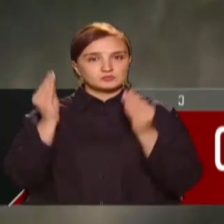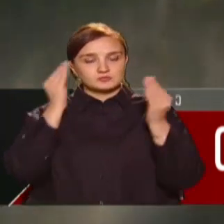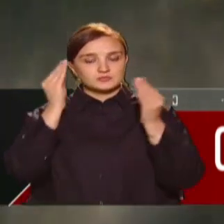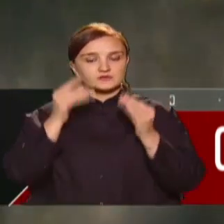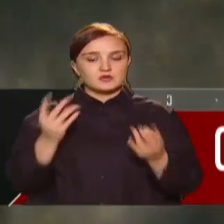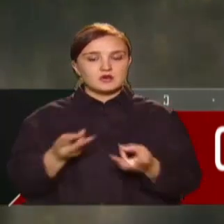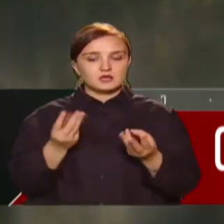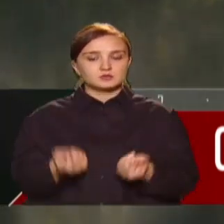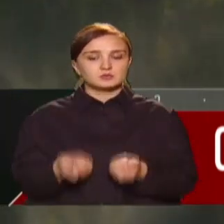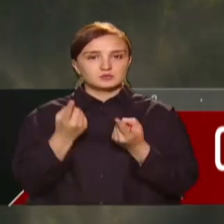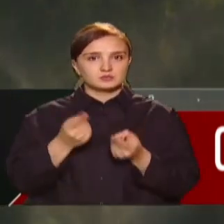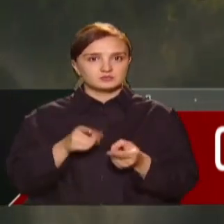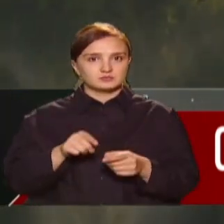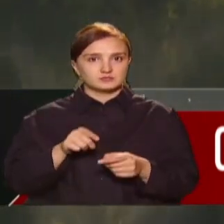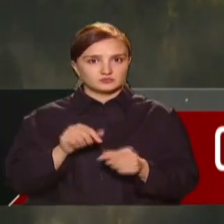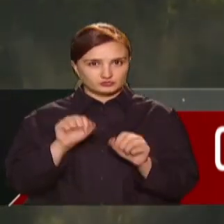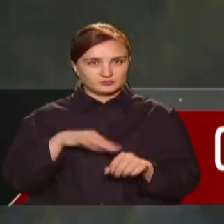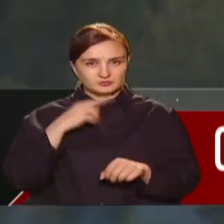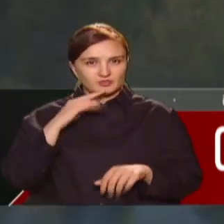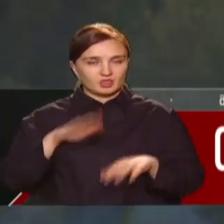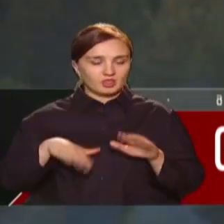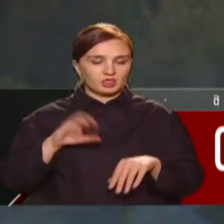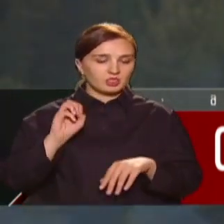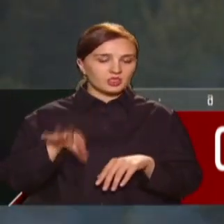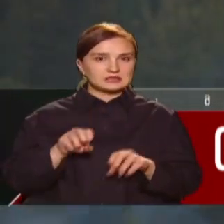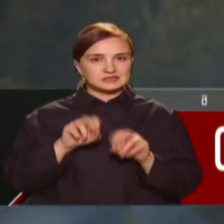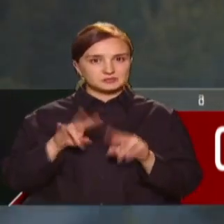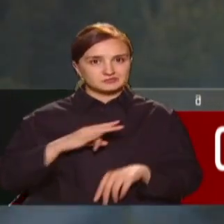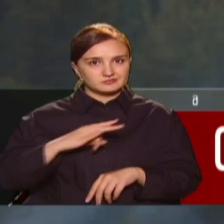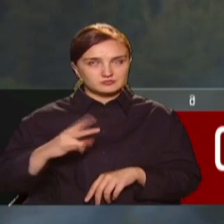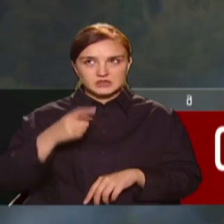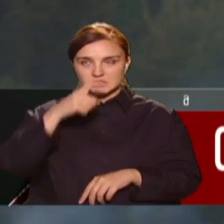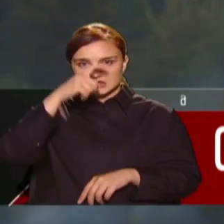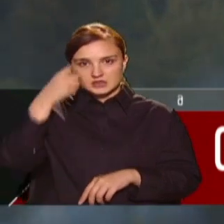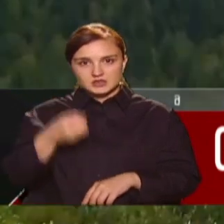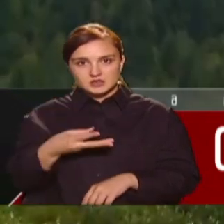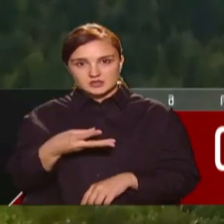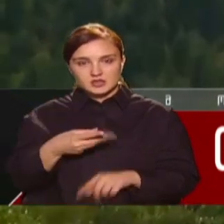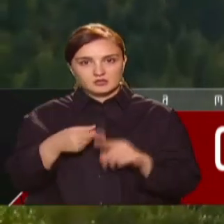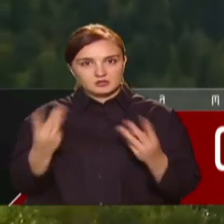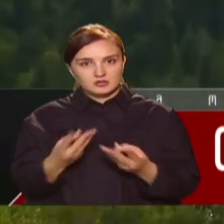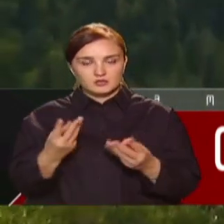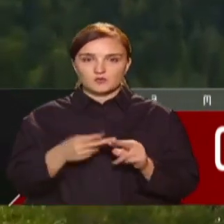khandzris gachenis qvela versias, daudeuroba mizan mimartuli khmedeba da magali sitsqisgan gamotsoula